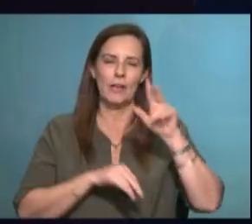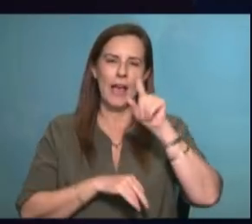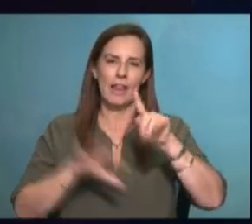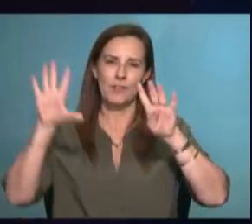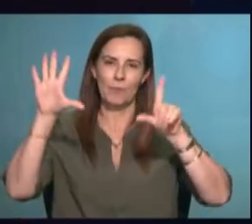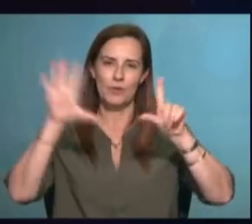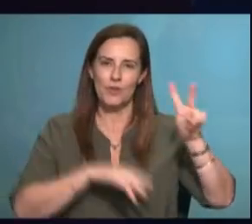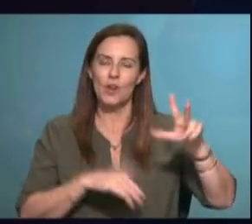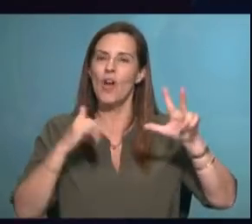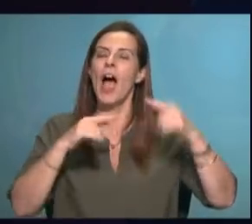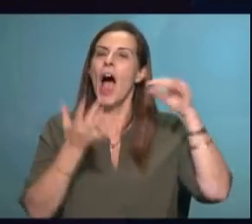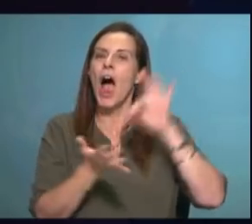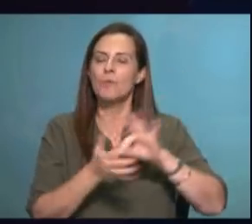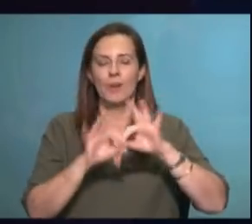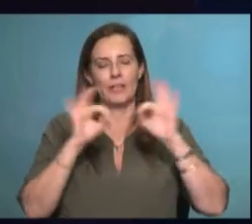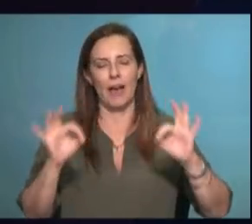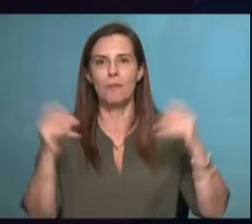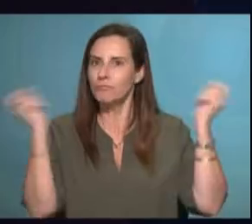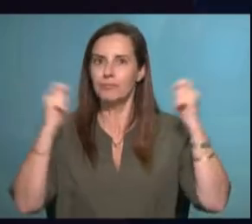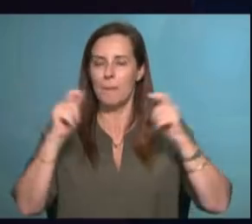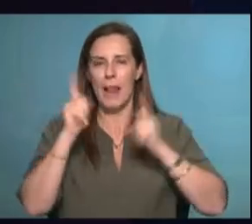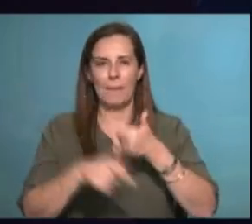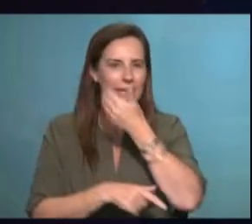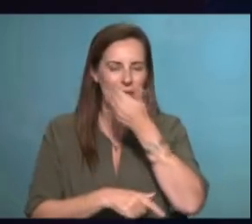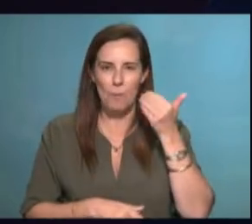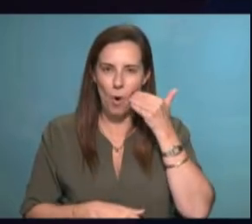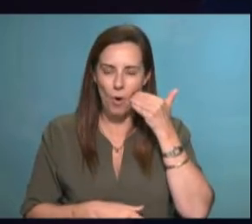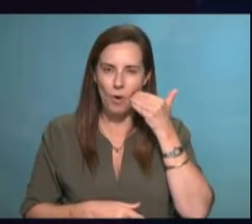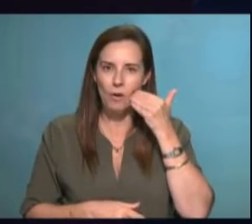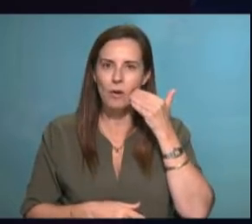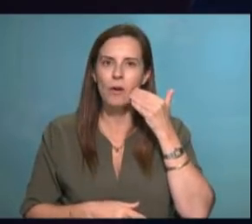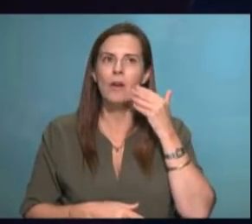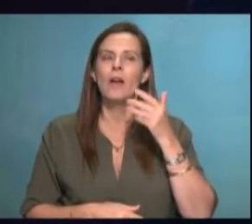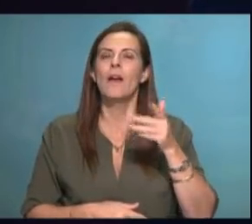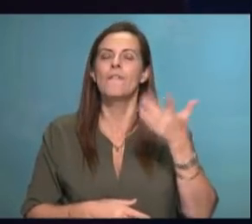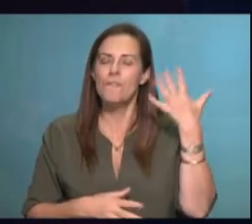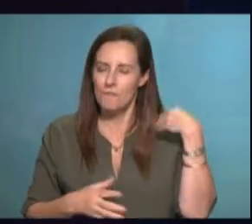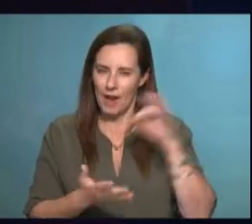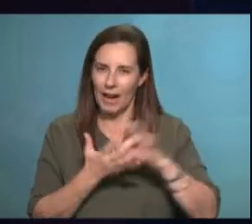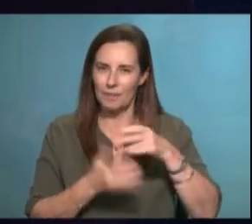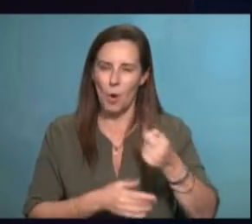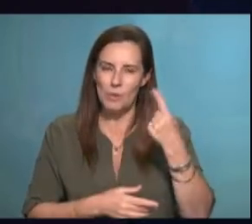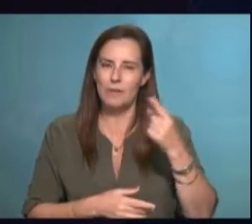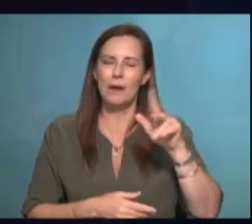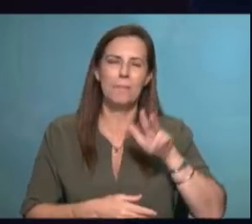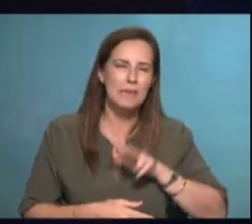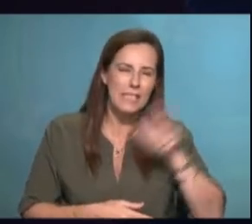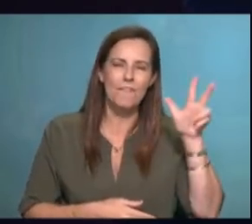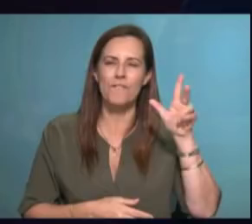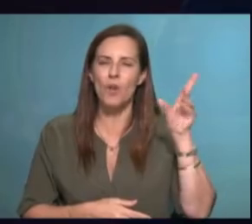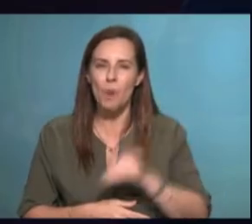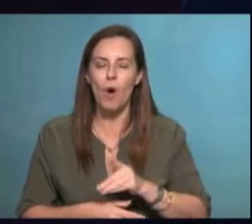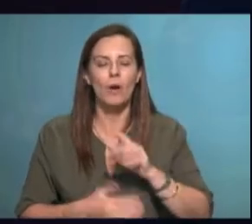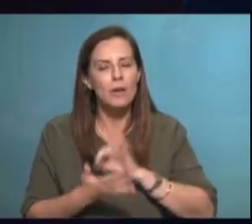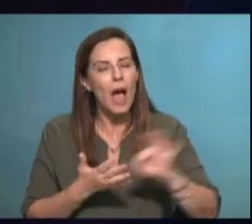6 באוקטובר 1973, היום שבו פרצה בהפתעה מלחמת יום הכיפורים, וכתבי הערוץ הראשון היו עם הכוחות הלוחמים בגולן, בתעלה, תיעדו שלב אחרי